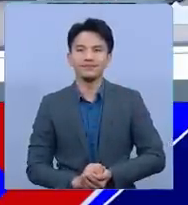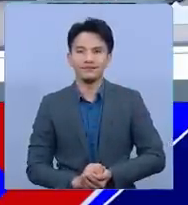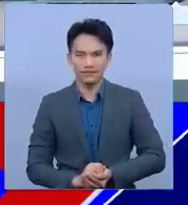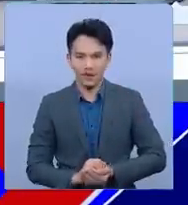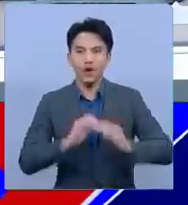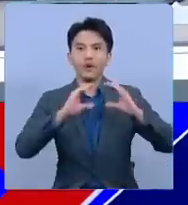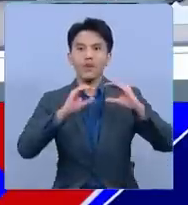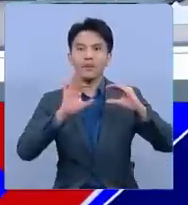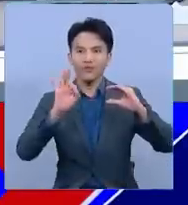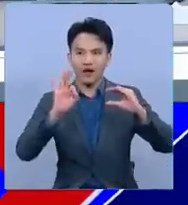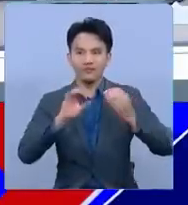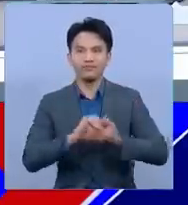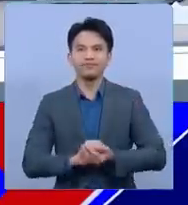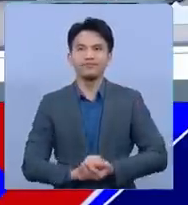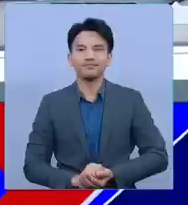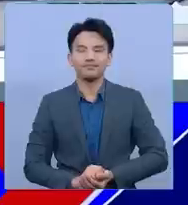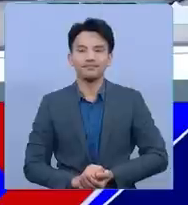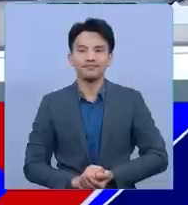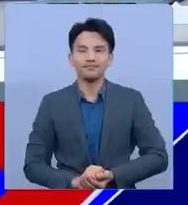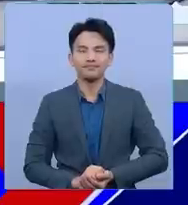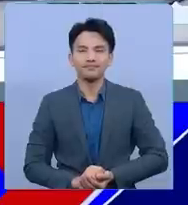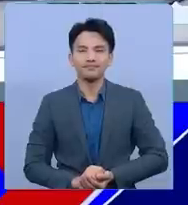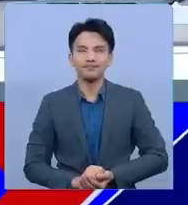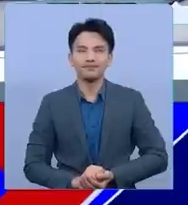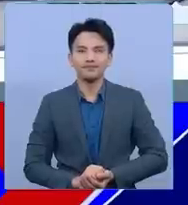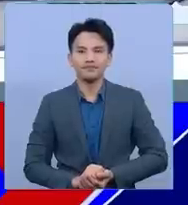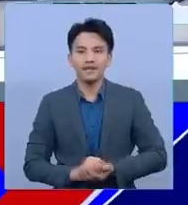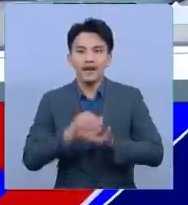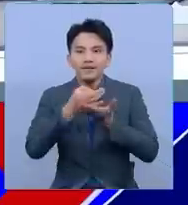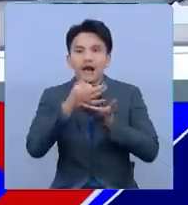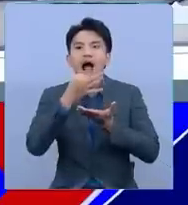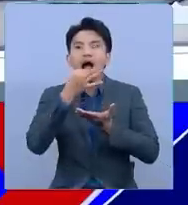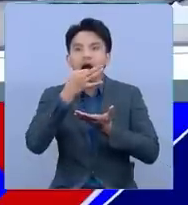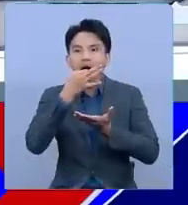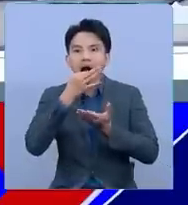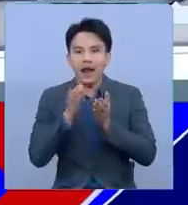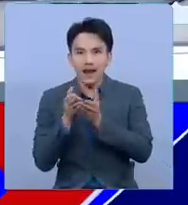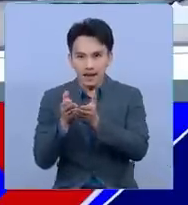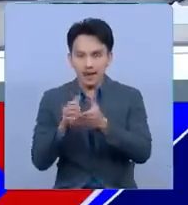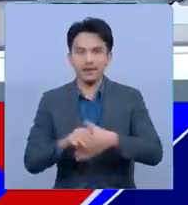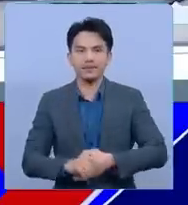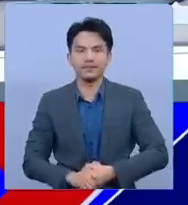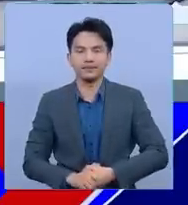ฟาร์มเฮาส์รอยัลฟิชเชอร์แมนส์เฟรนด์กลิ่นเชอรี่